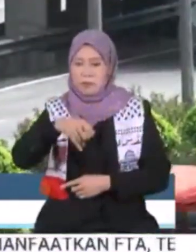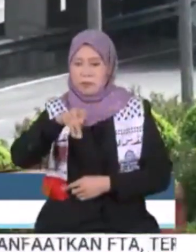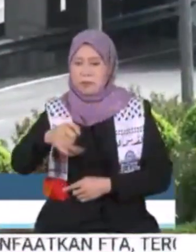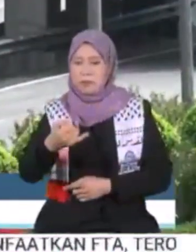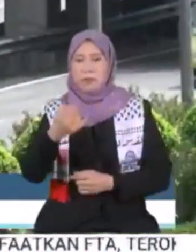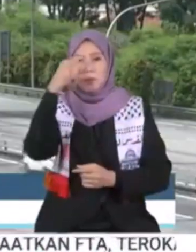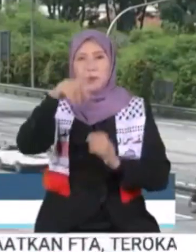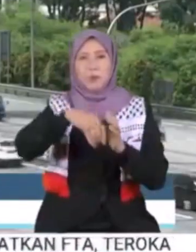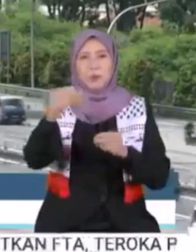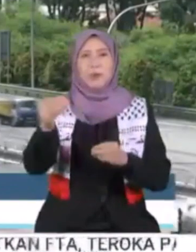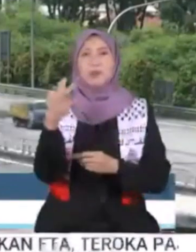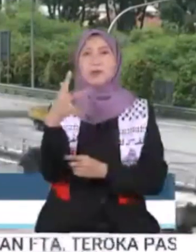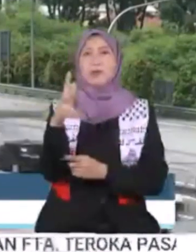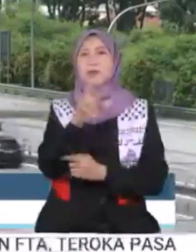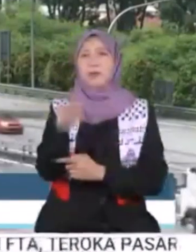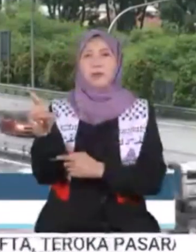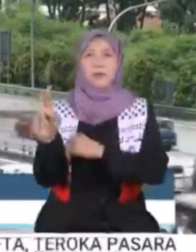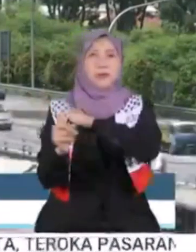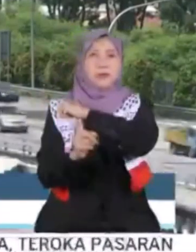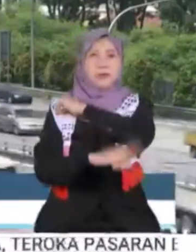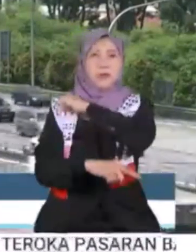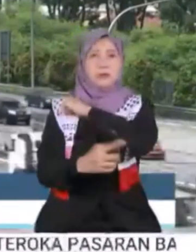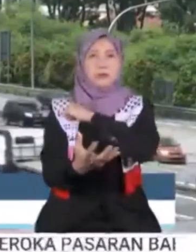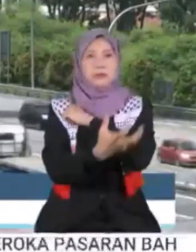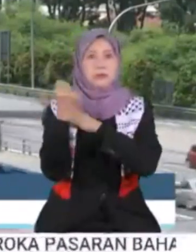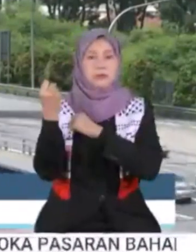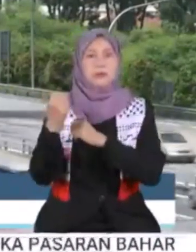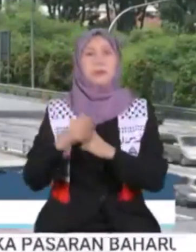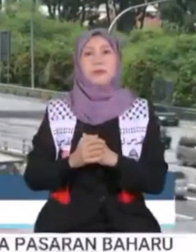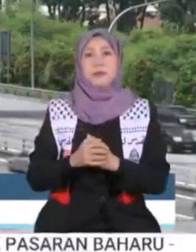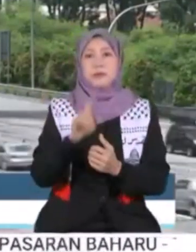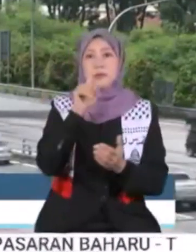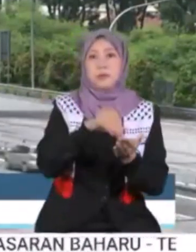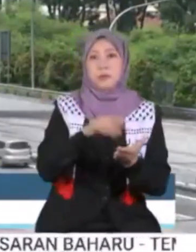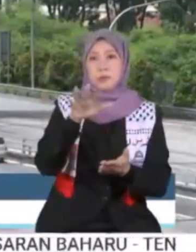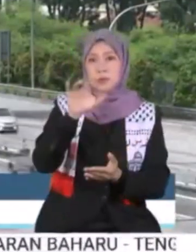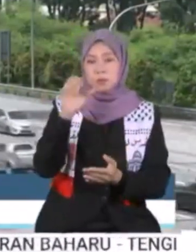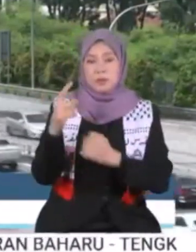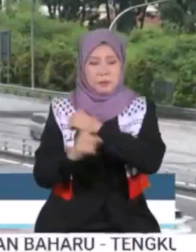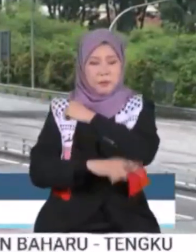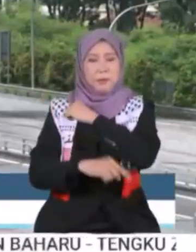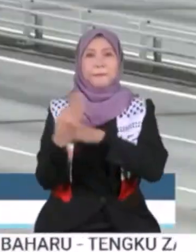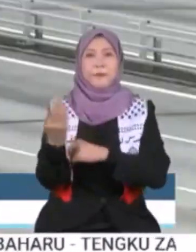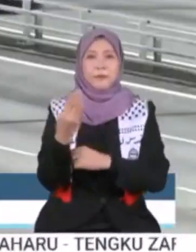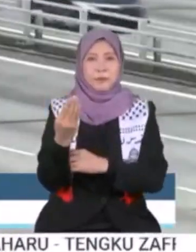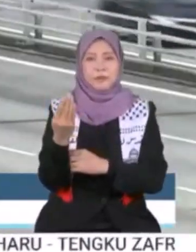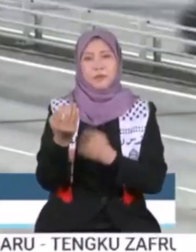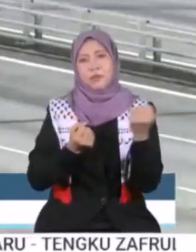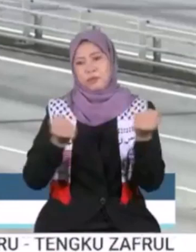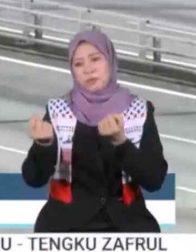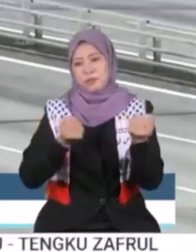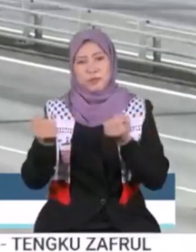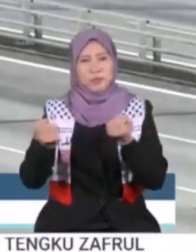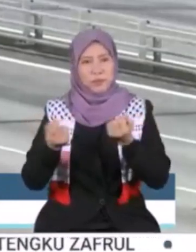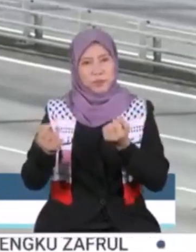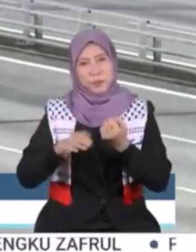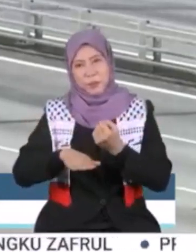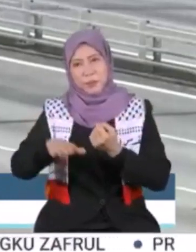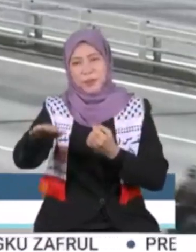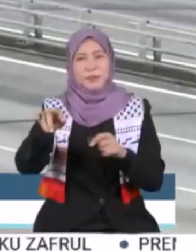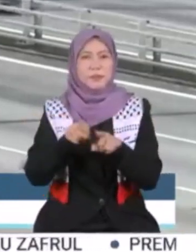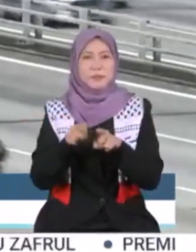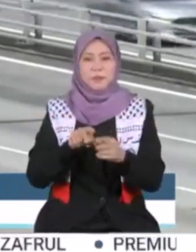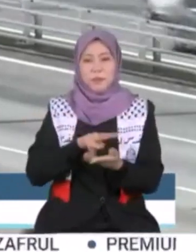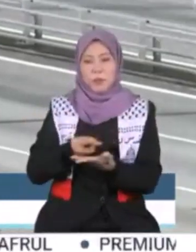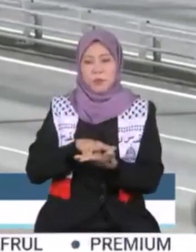untuk mengeluarkan 13,000 saman sita selain 1,500 saman biasa kepada pengguna jalan raya seperti yang tular di